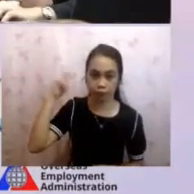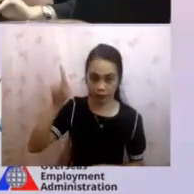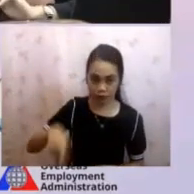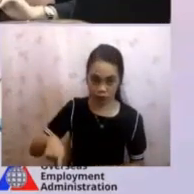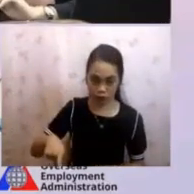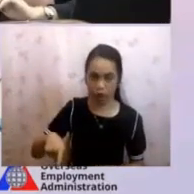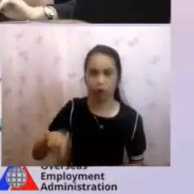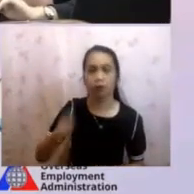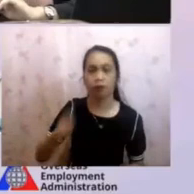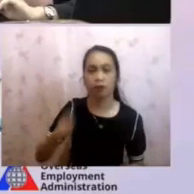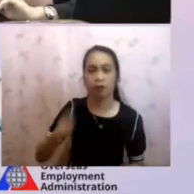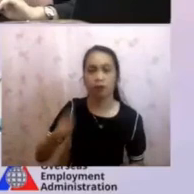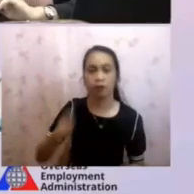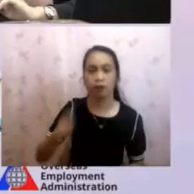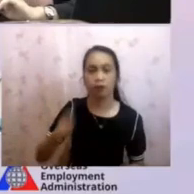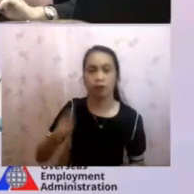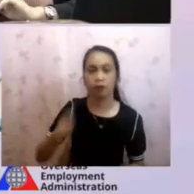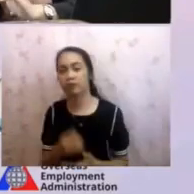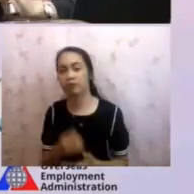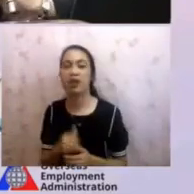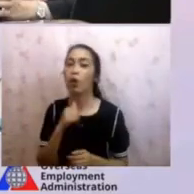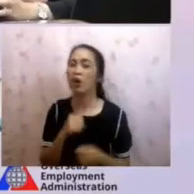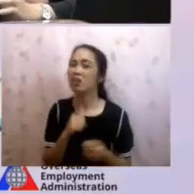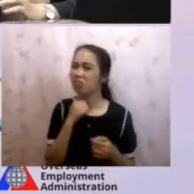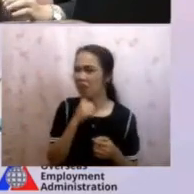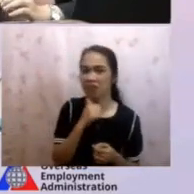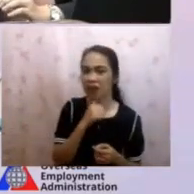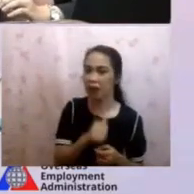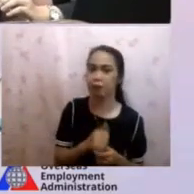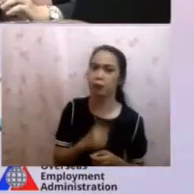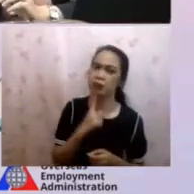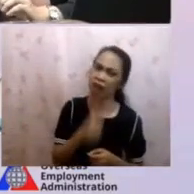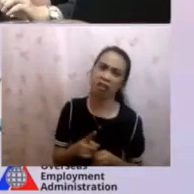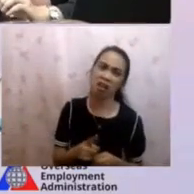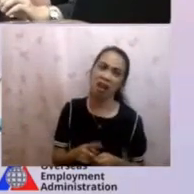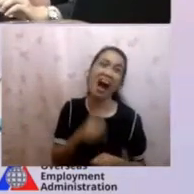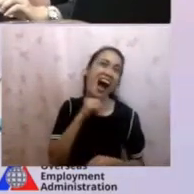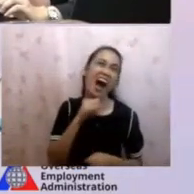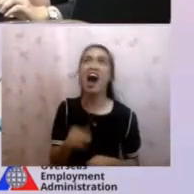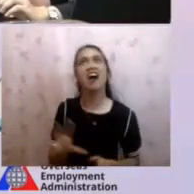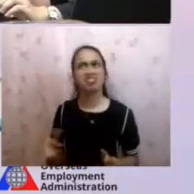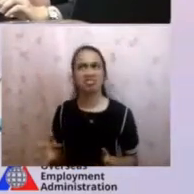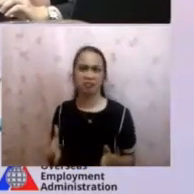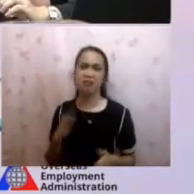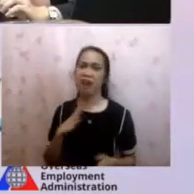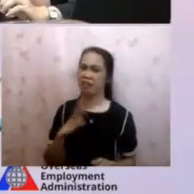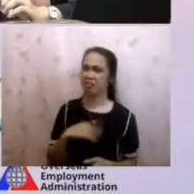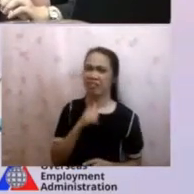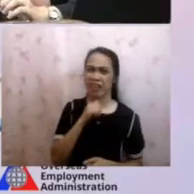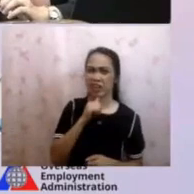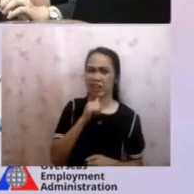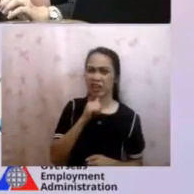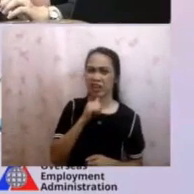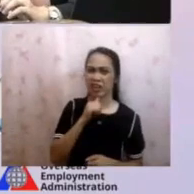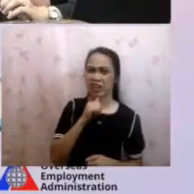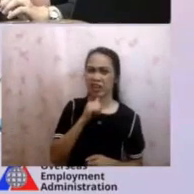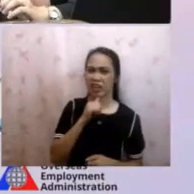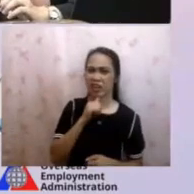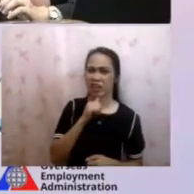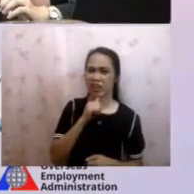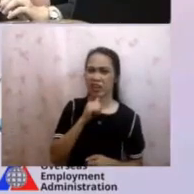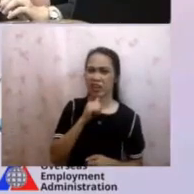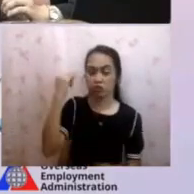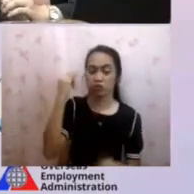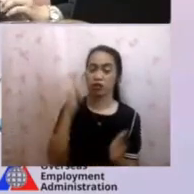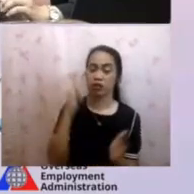bad impression and unprofessional. So for cancellation or scheduled, or if na kay mga conflict of schedule, make sure